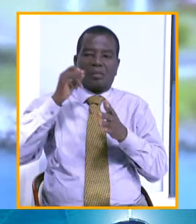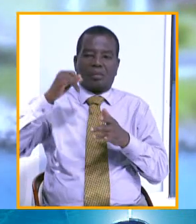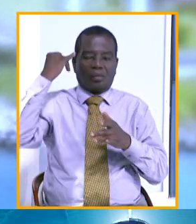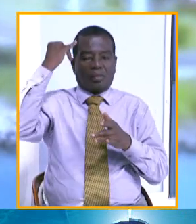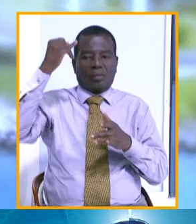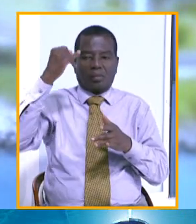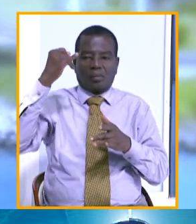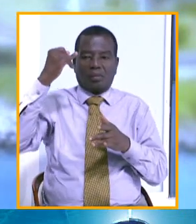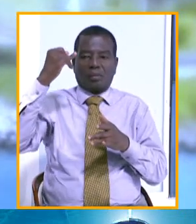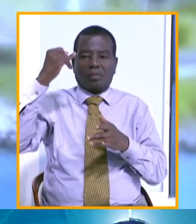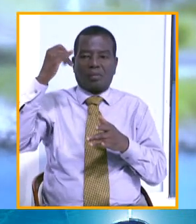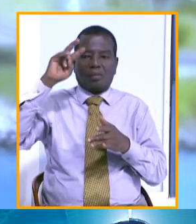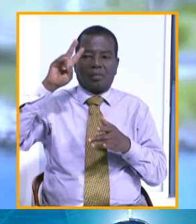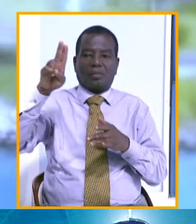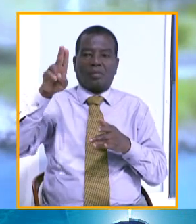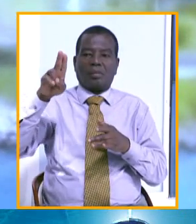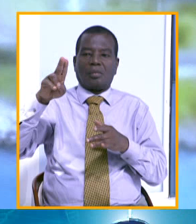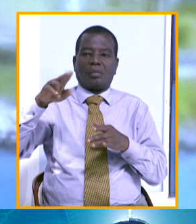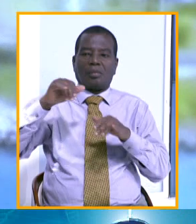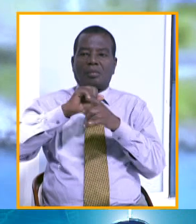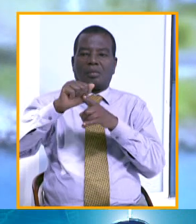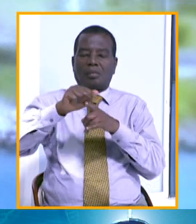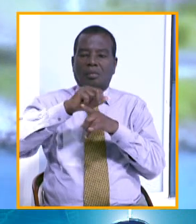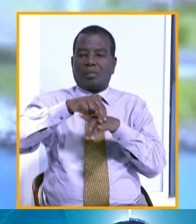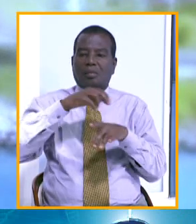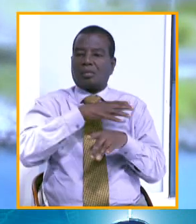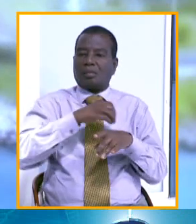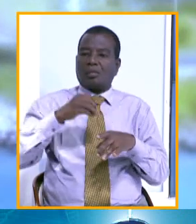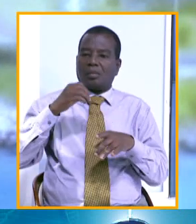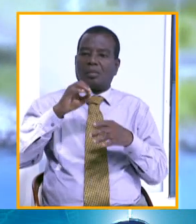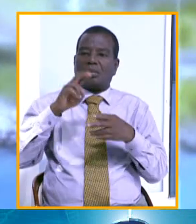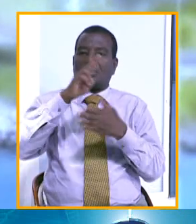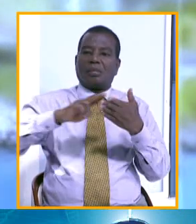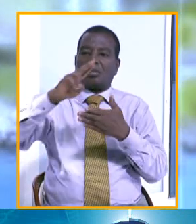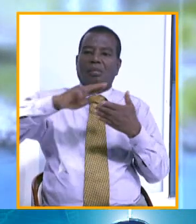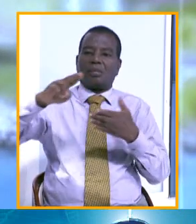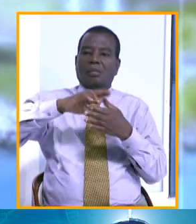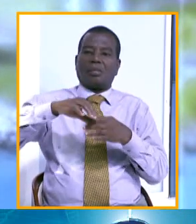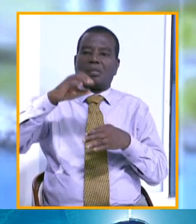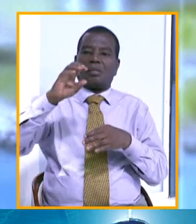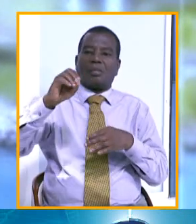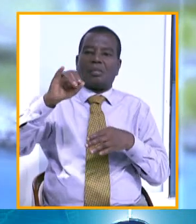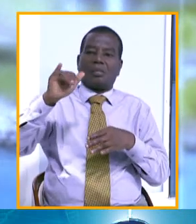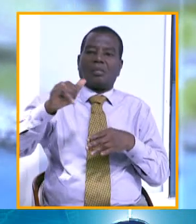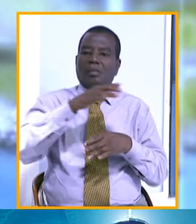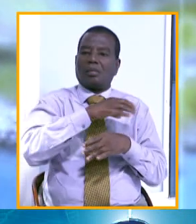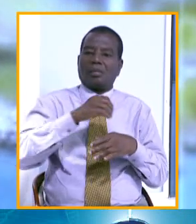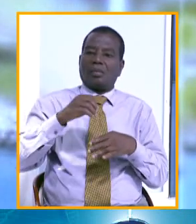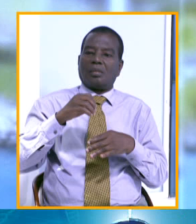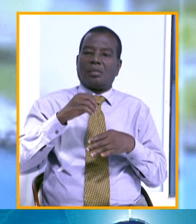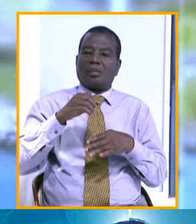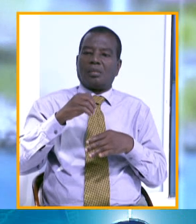formation et de recherche des sciences de la terre et des ressources minières de l'Université Félix Oufouette-Boigny de